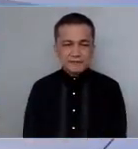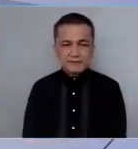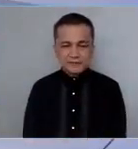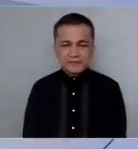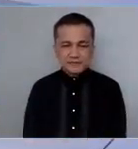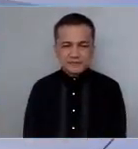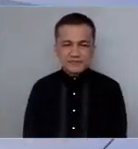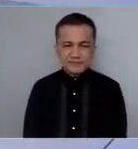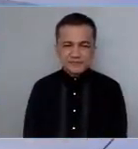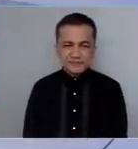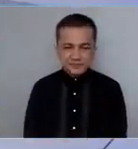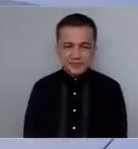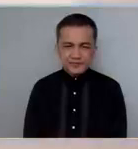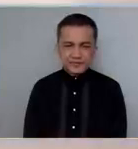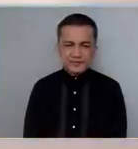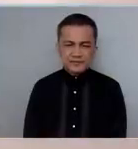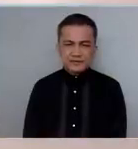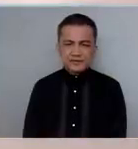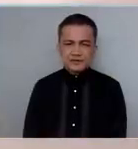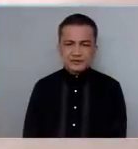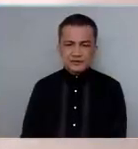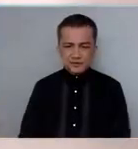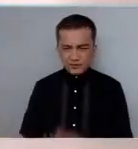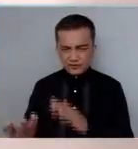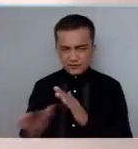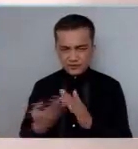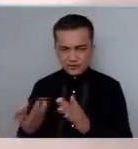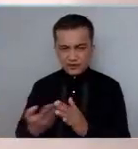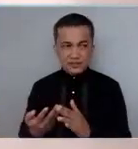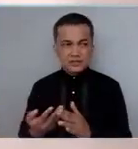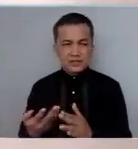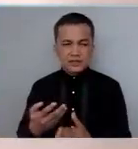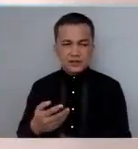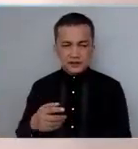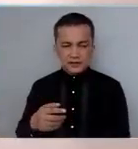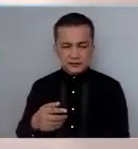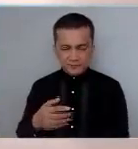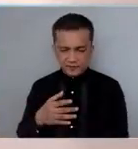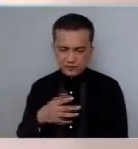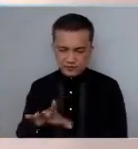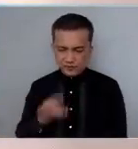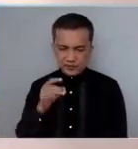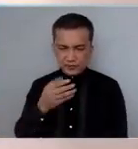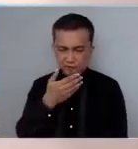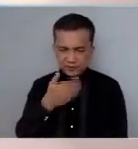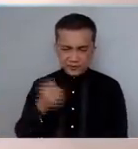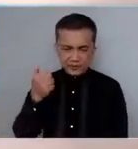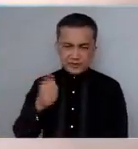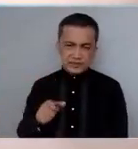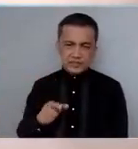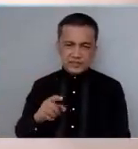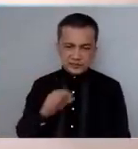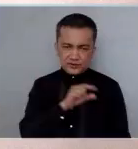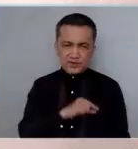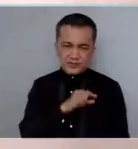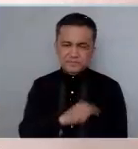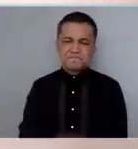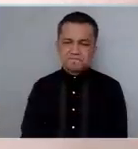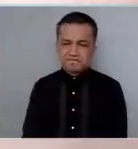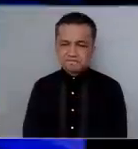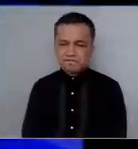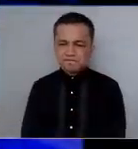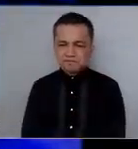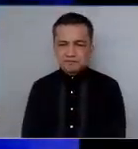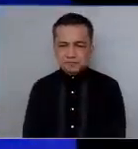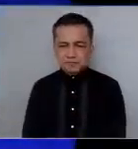yung customer preference talaga yung quality ng... definition natin when it comes to garments. Pero paano mo napalago yung negosyo